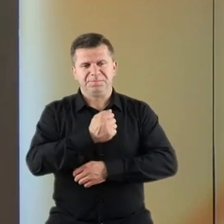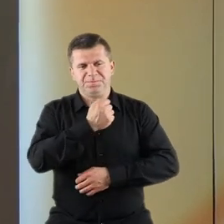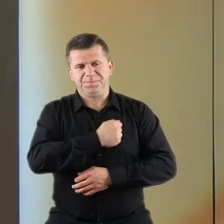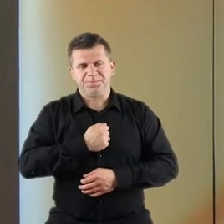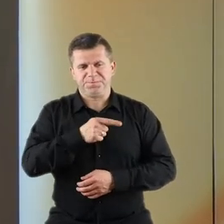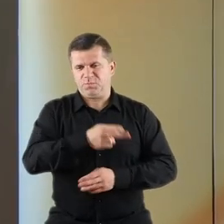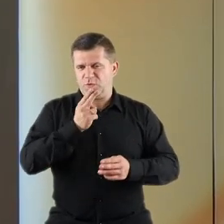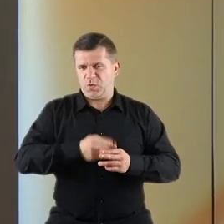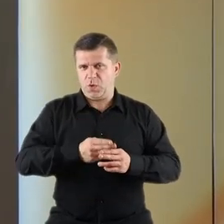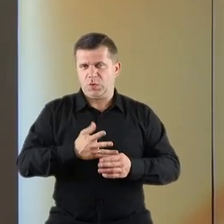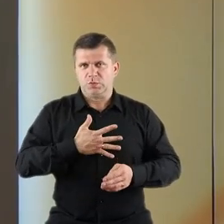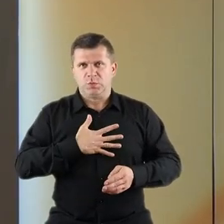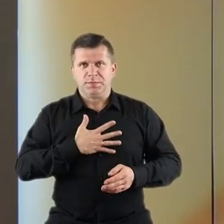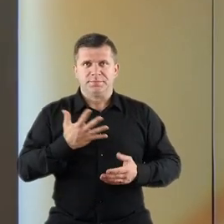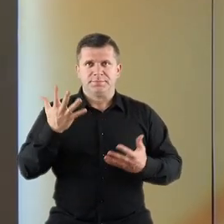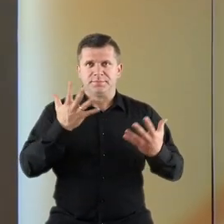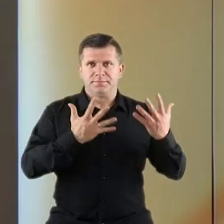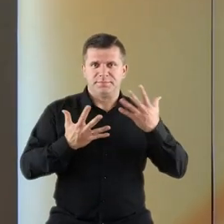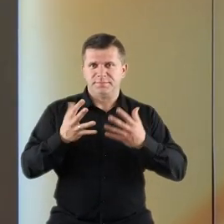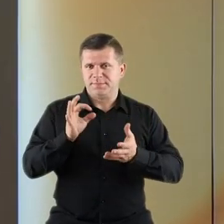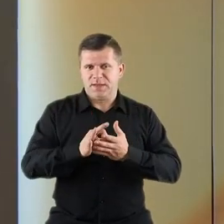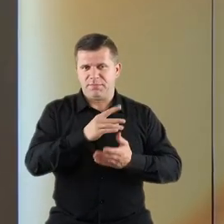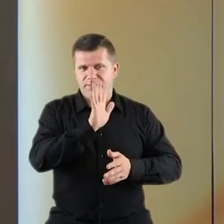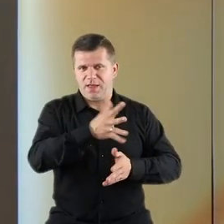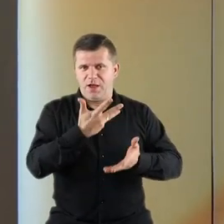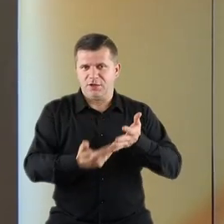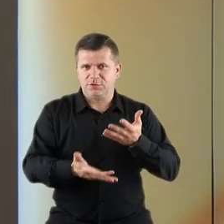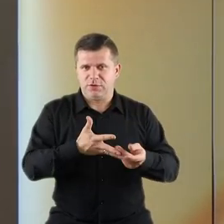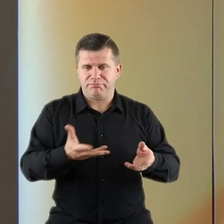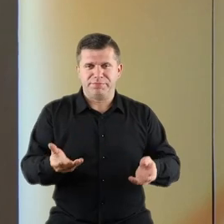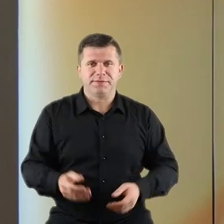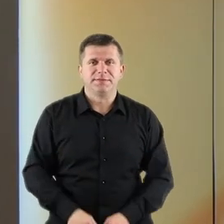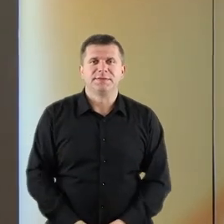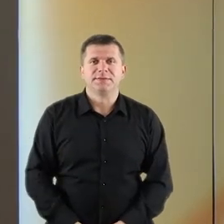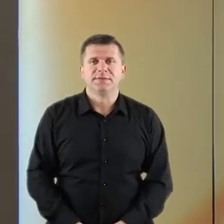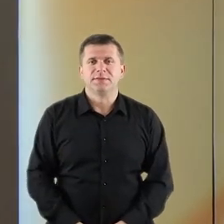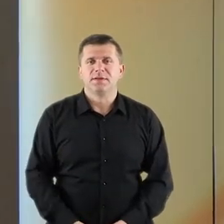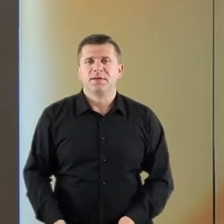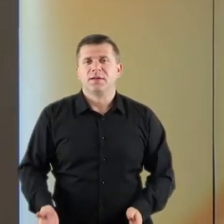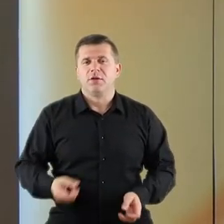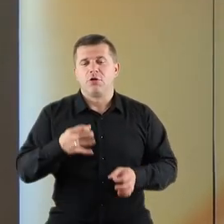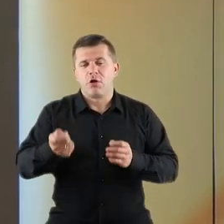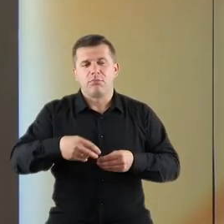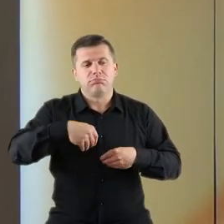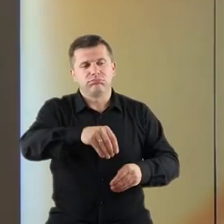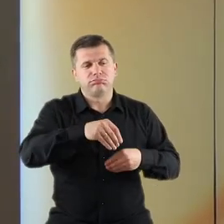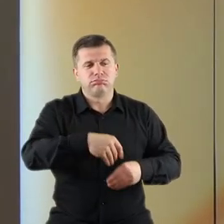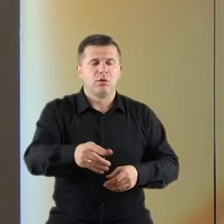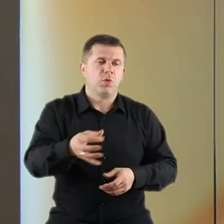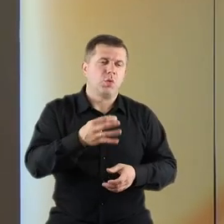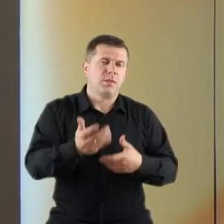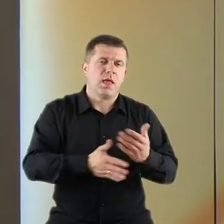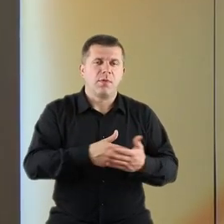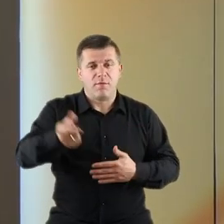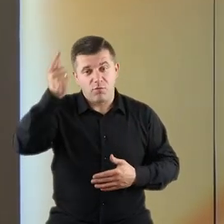chory Proszę państwa to tam pewnie za Swap okazanie nakazanie odkurzanie na przykład